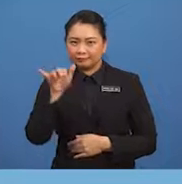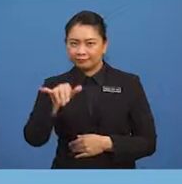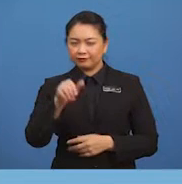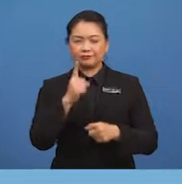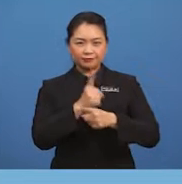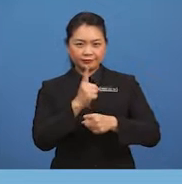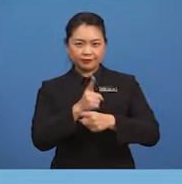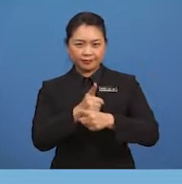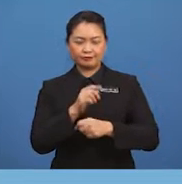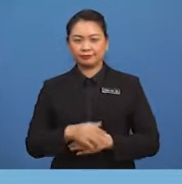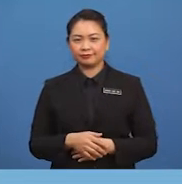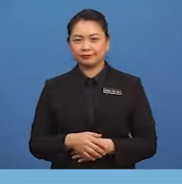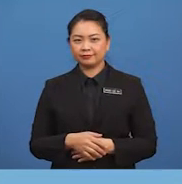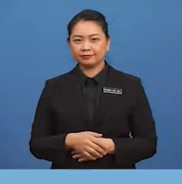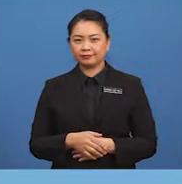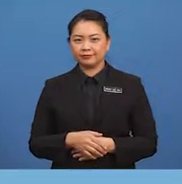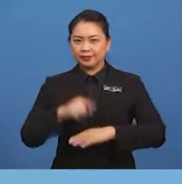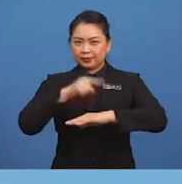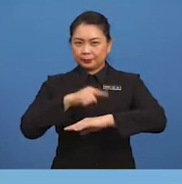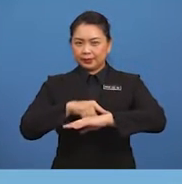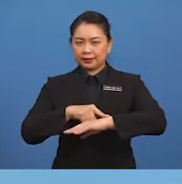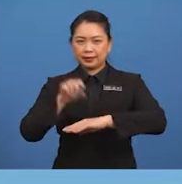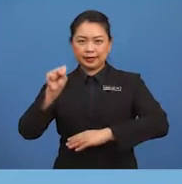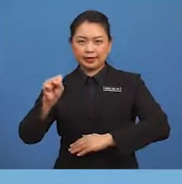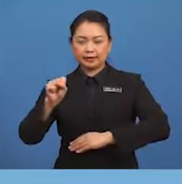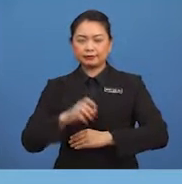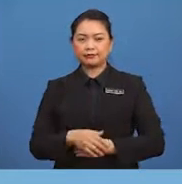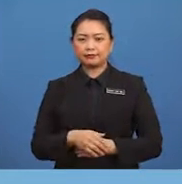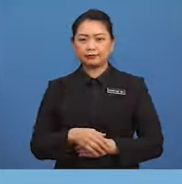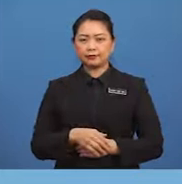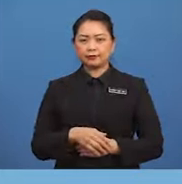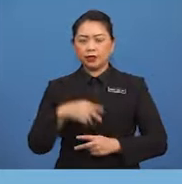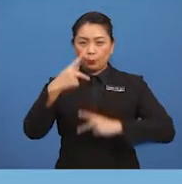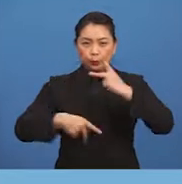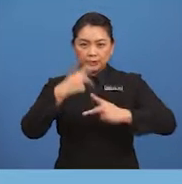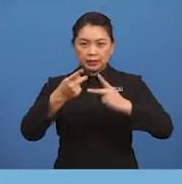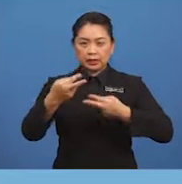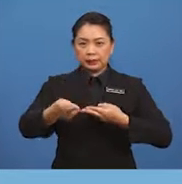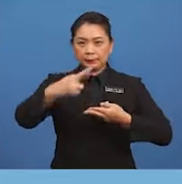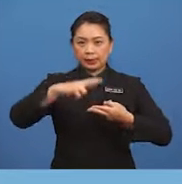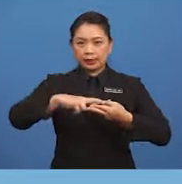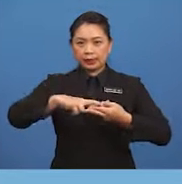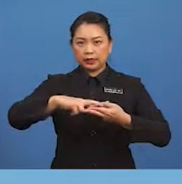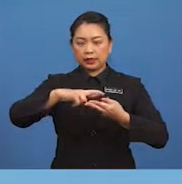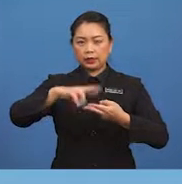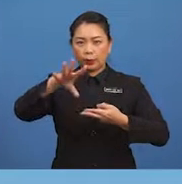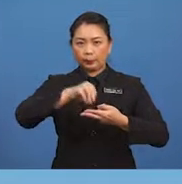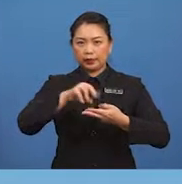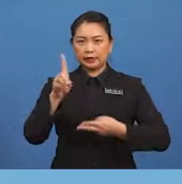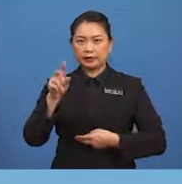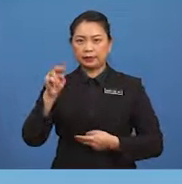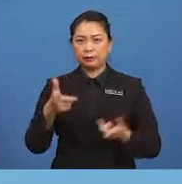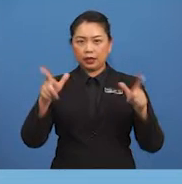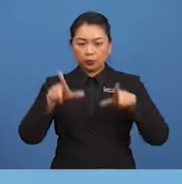Ya, betul Sakinah. Semasa fasa S, replikasi DNA berlaku di